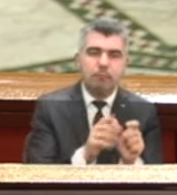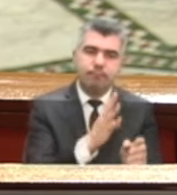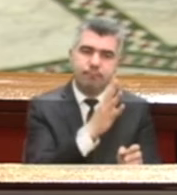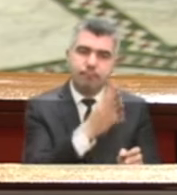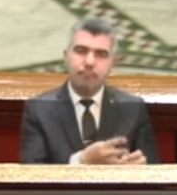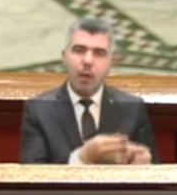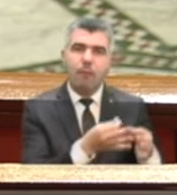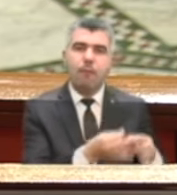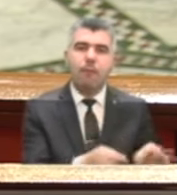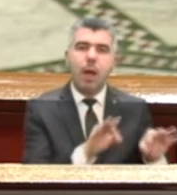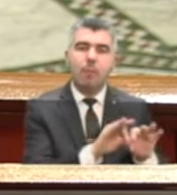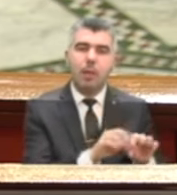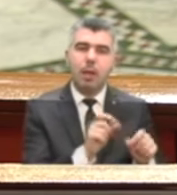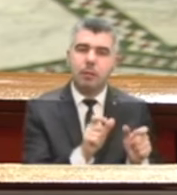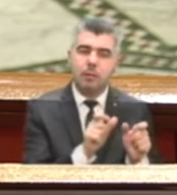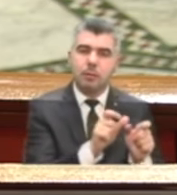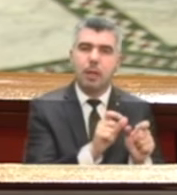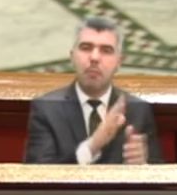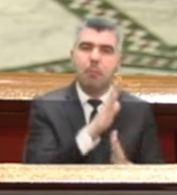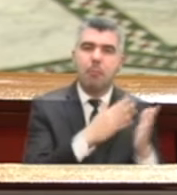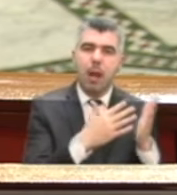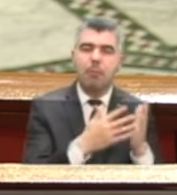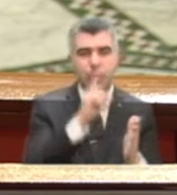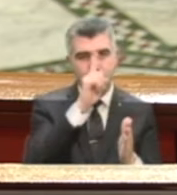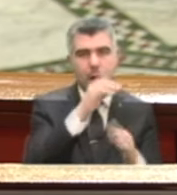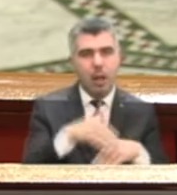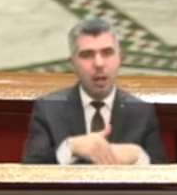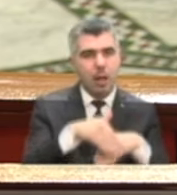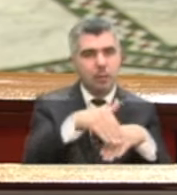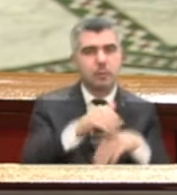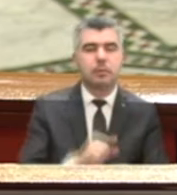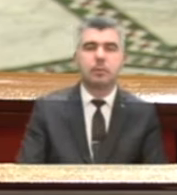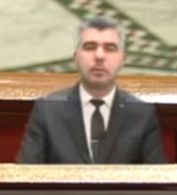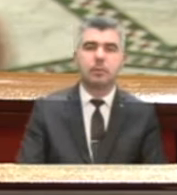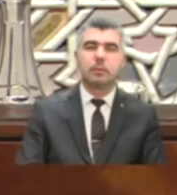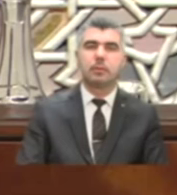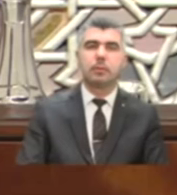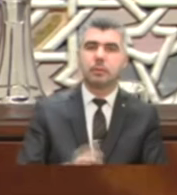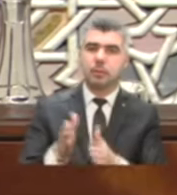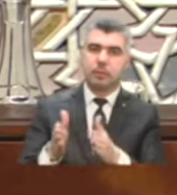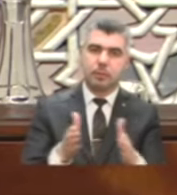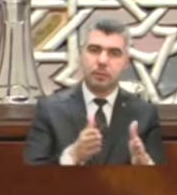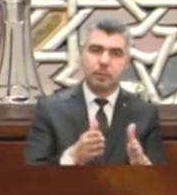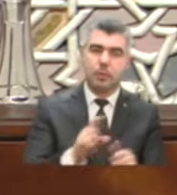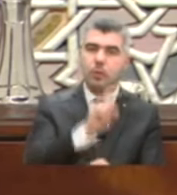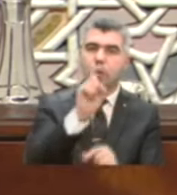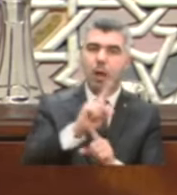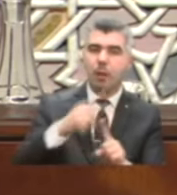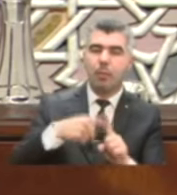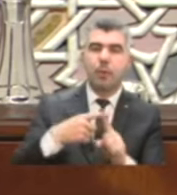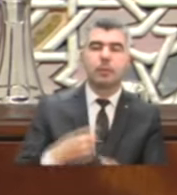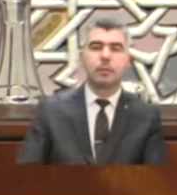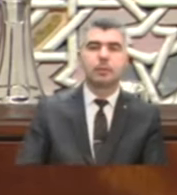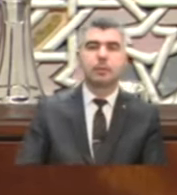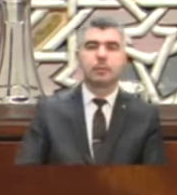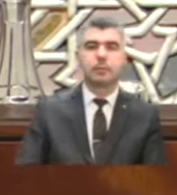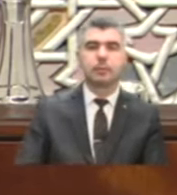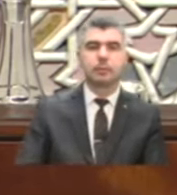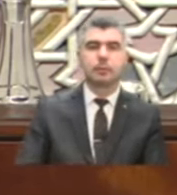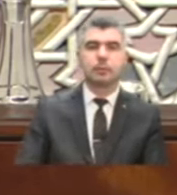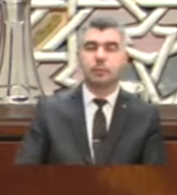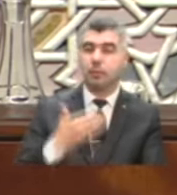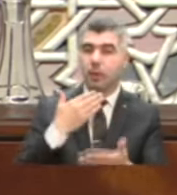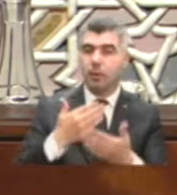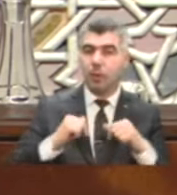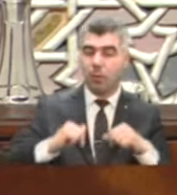مع الاسر الحاضنه، وهذا برنامج غاديين فيه ان شاء الله. شكرا. السيده الوزيره، التعقيب السيده النائبه، تفضلي. سيدة